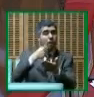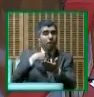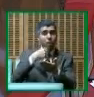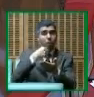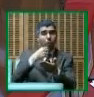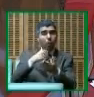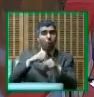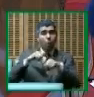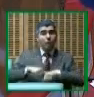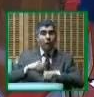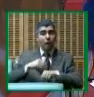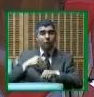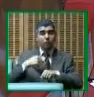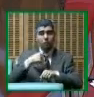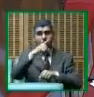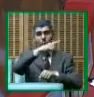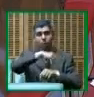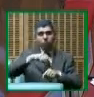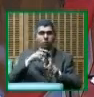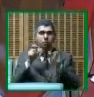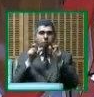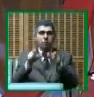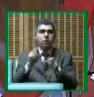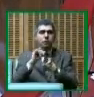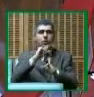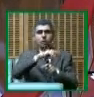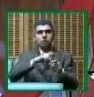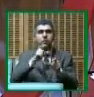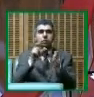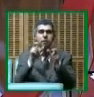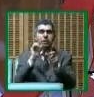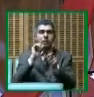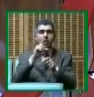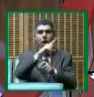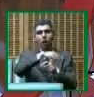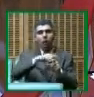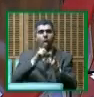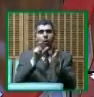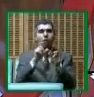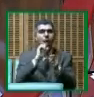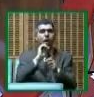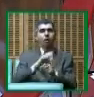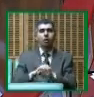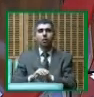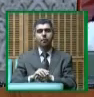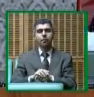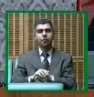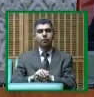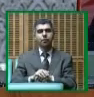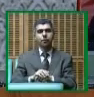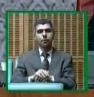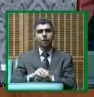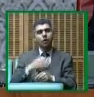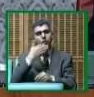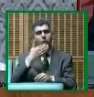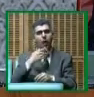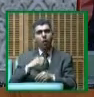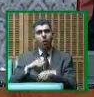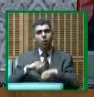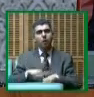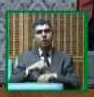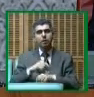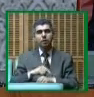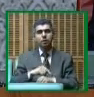شخصيا انا اتحمل كذلك مسؤوليه في ذلك عندما تثبت المسؤولية أين تكمن، فالجميع مستعد أنه يتحمل